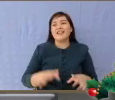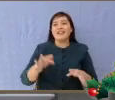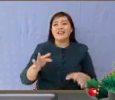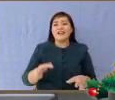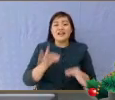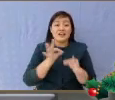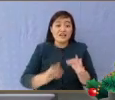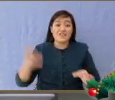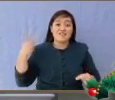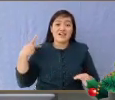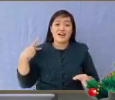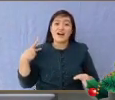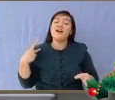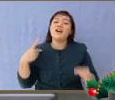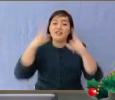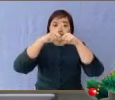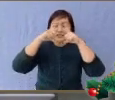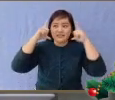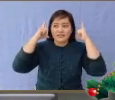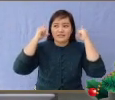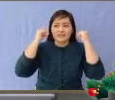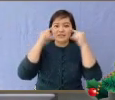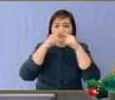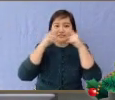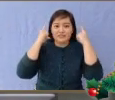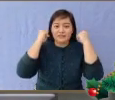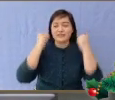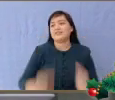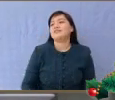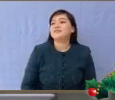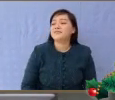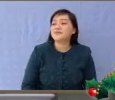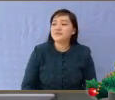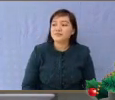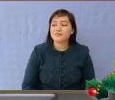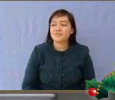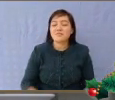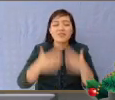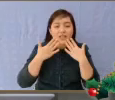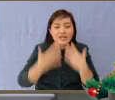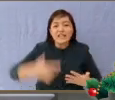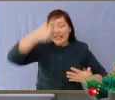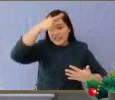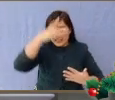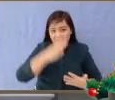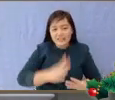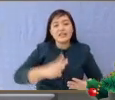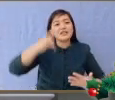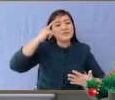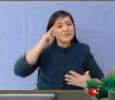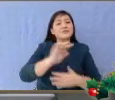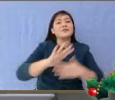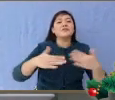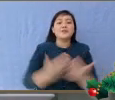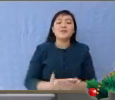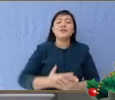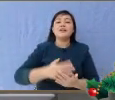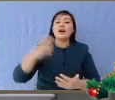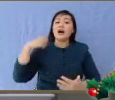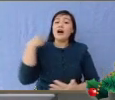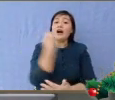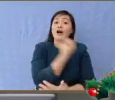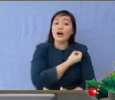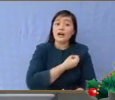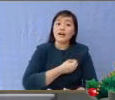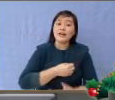nagsama-sama. At salamat po sa Panginoon sa atin pong mga answered prayer para po sa atin pong pastor. At